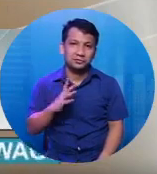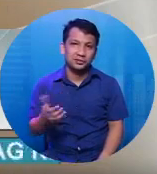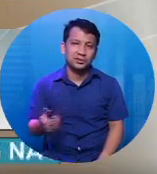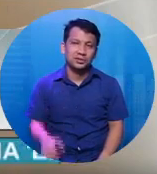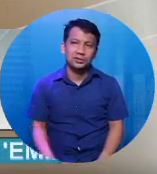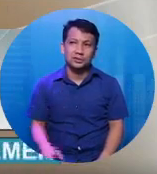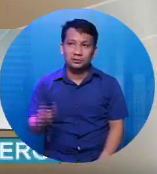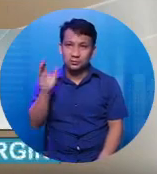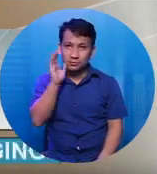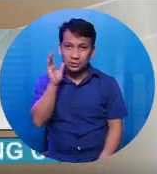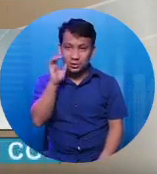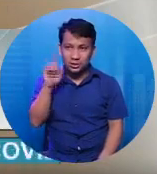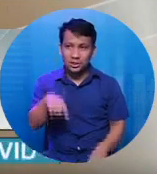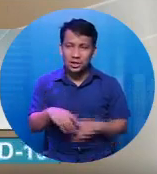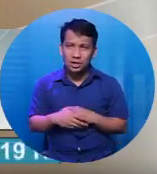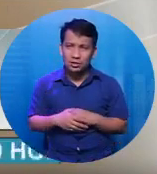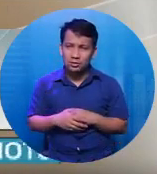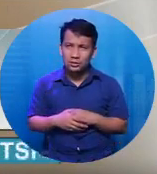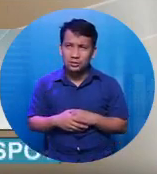Ma'am Cherry,